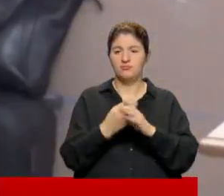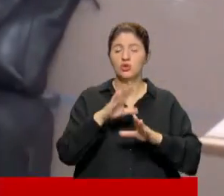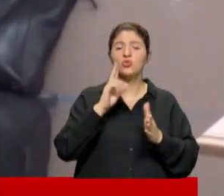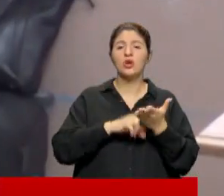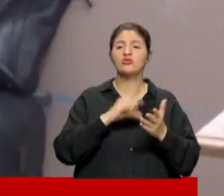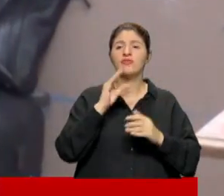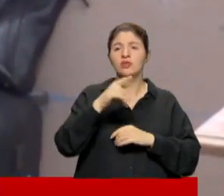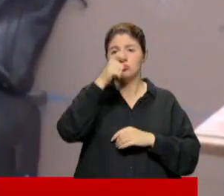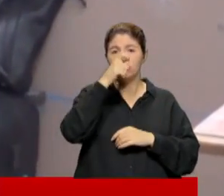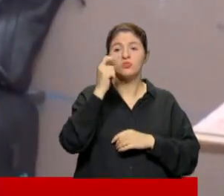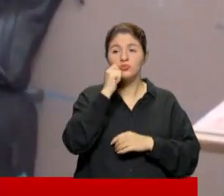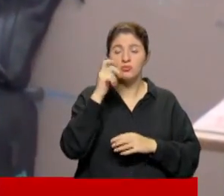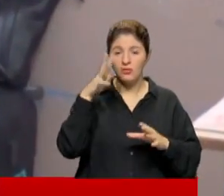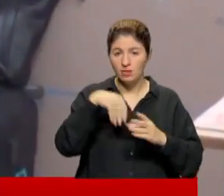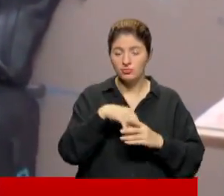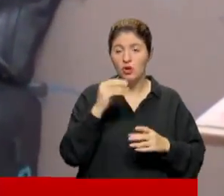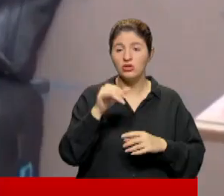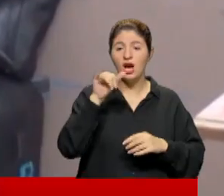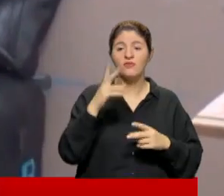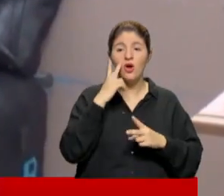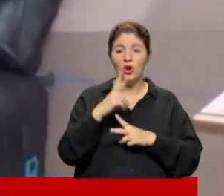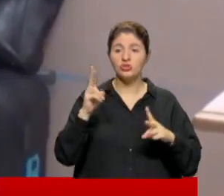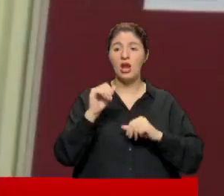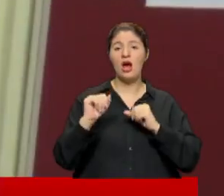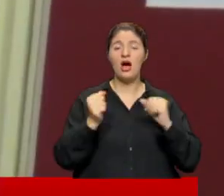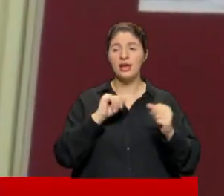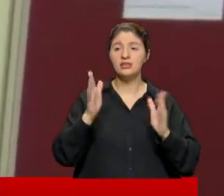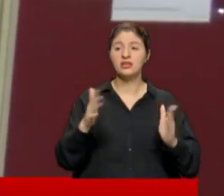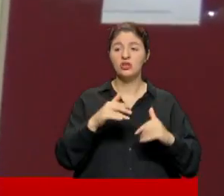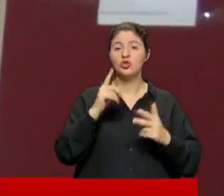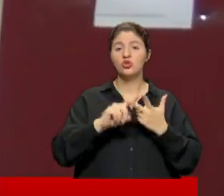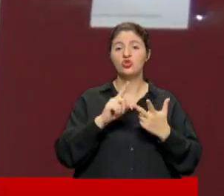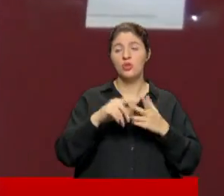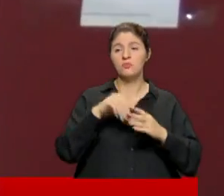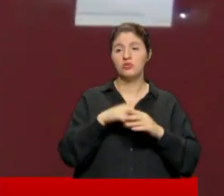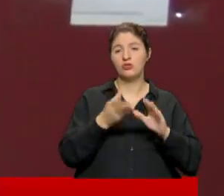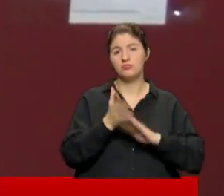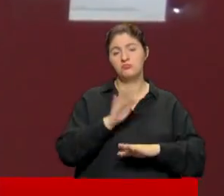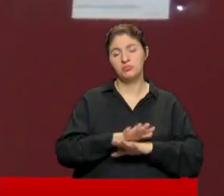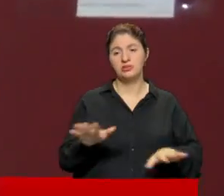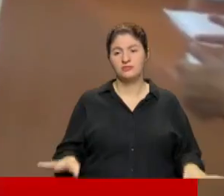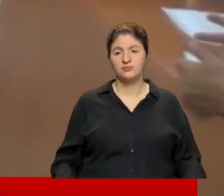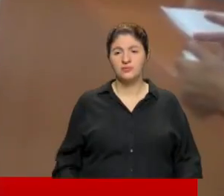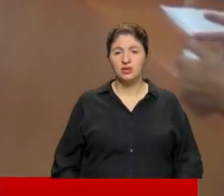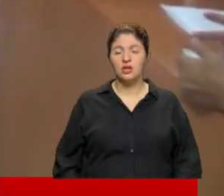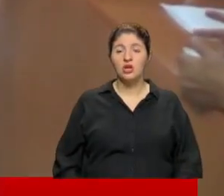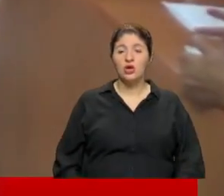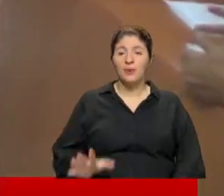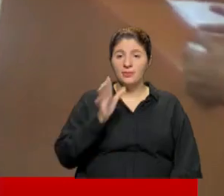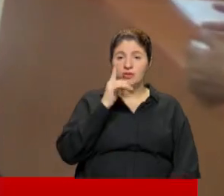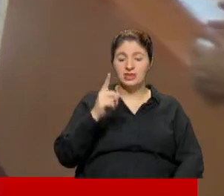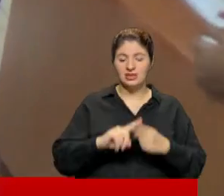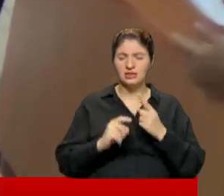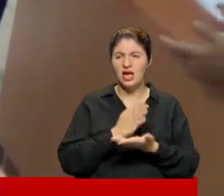çoğunluğunun Türk ve Müslümanların oluşturduğu hak ve özgürlükler hareketi sandıktan 3 parti olarak çıktı Bulgaristan'da